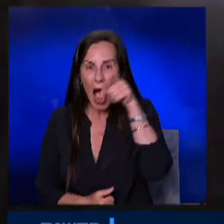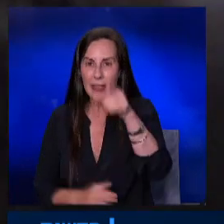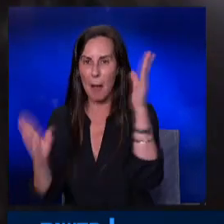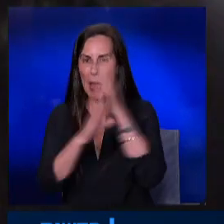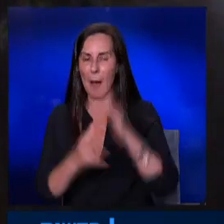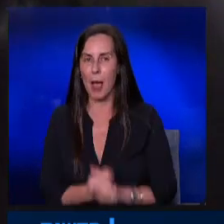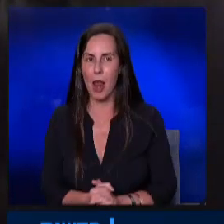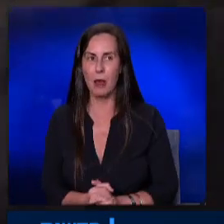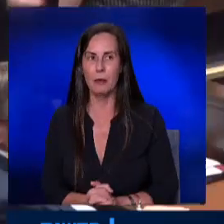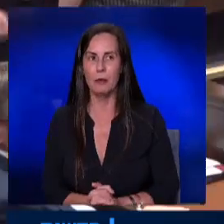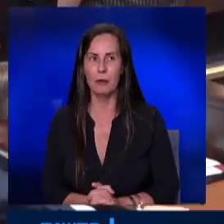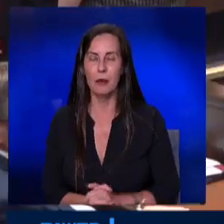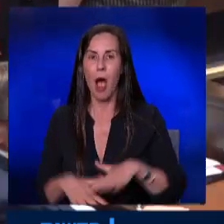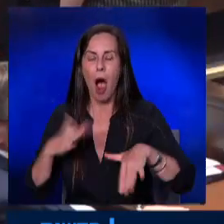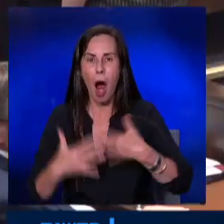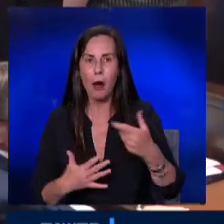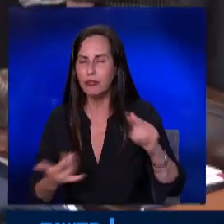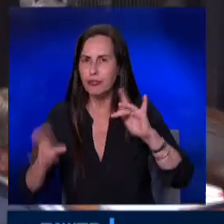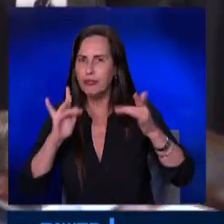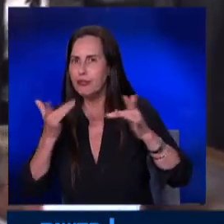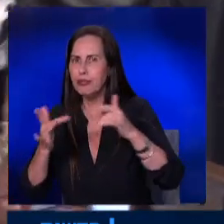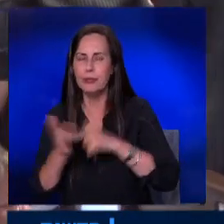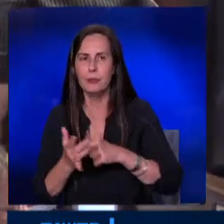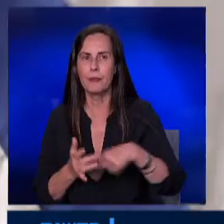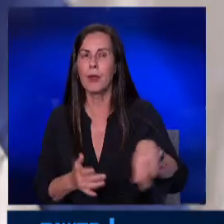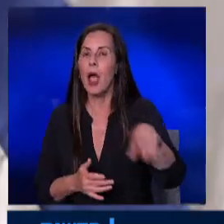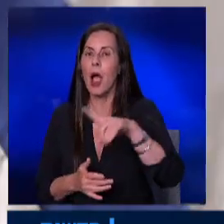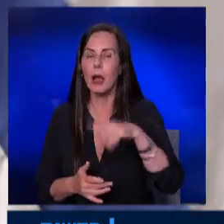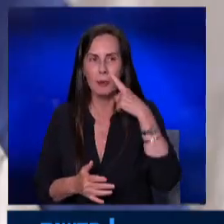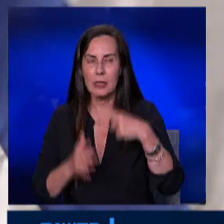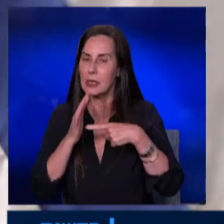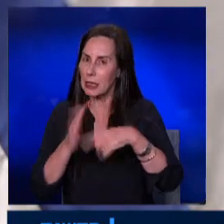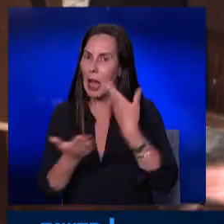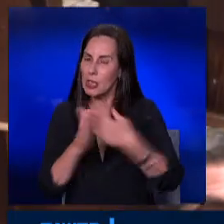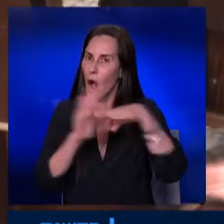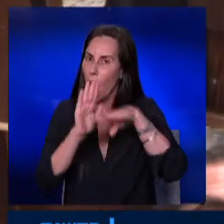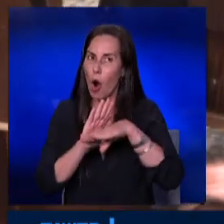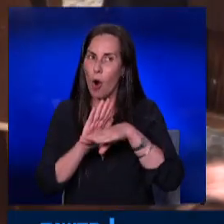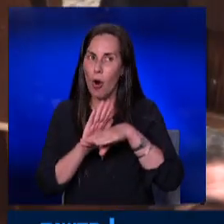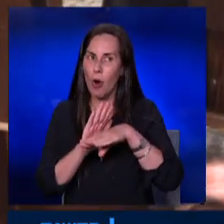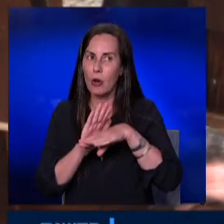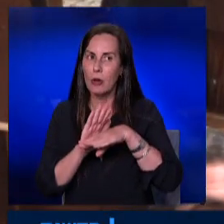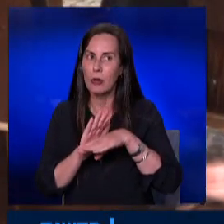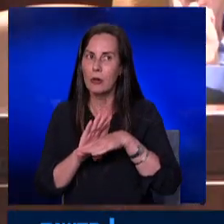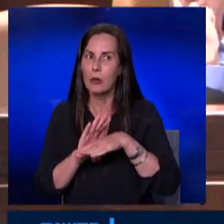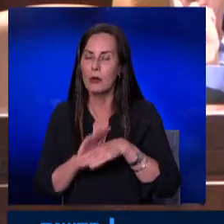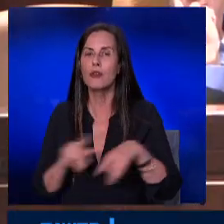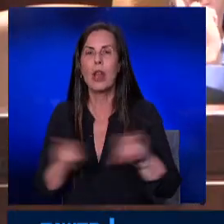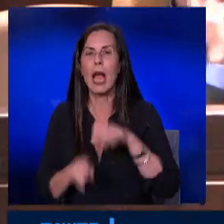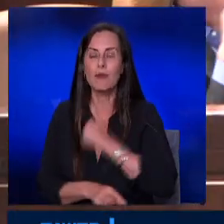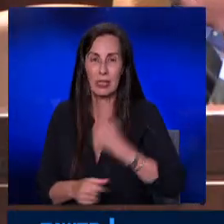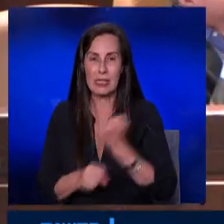מהומה ארכה דקות ארוכות בזמן שניסתה חברת הכנסת מיכל שיר להציג את הצעת החוק שלה לקיבוע מעמדם של אחים שכולים. אני